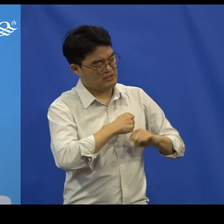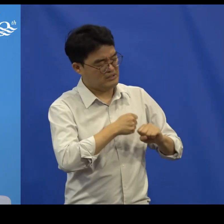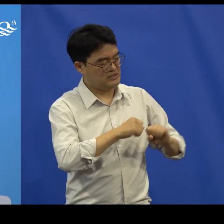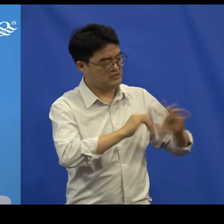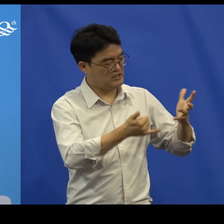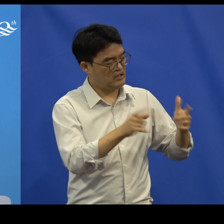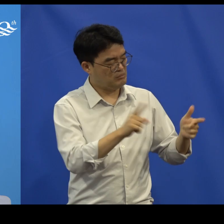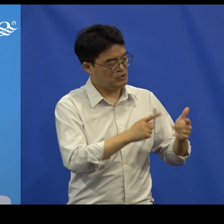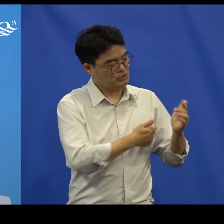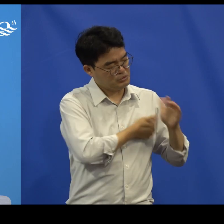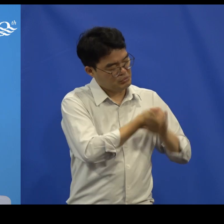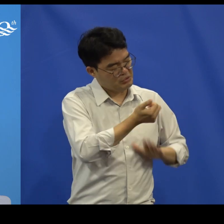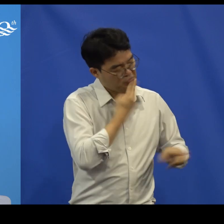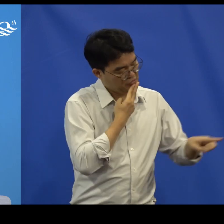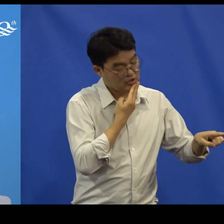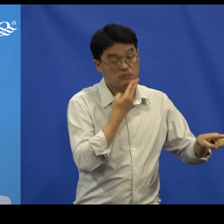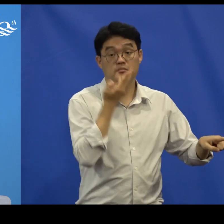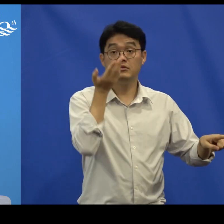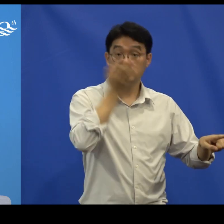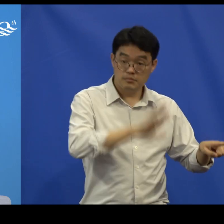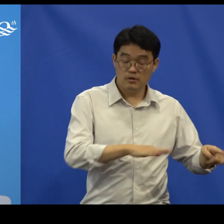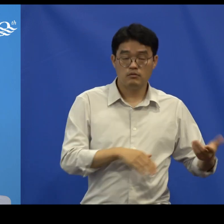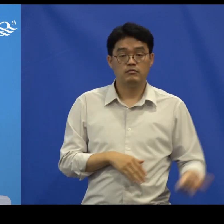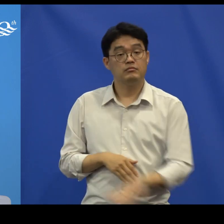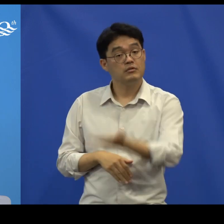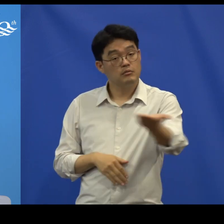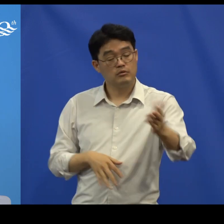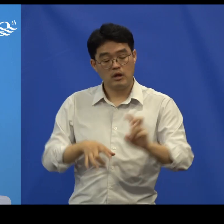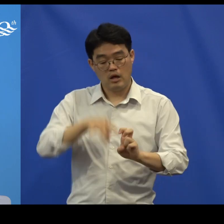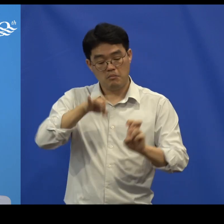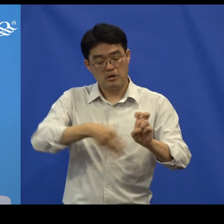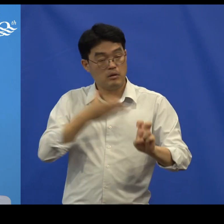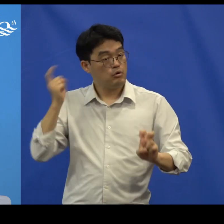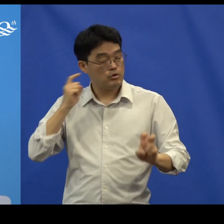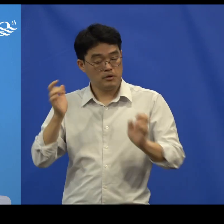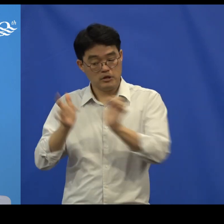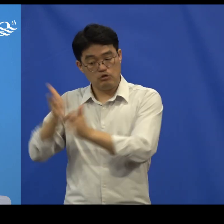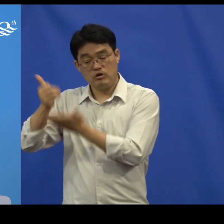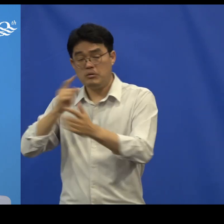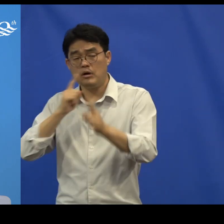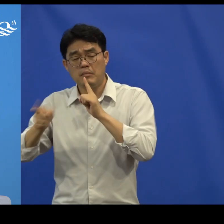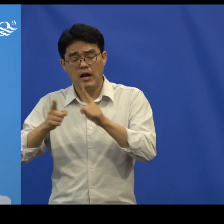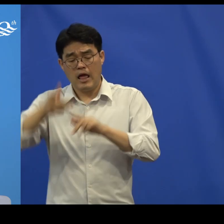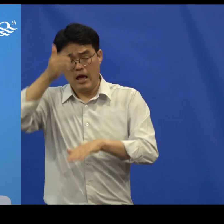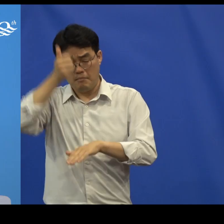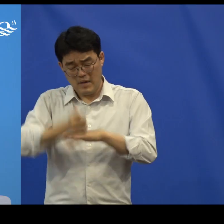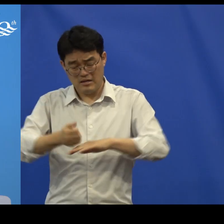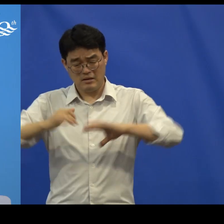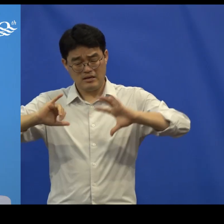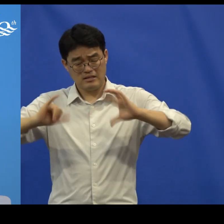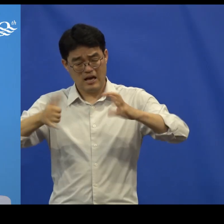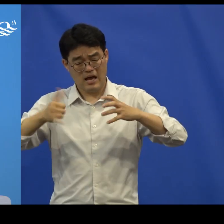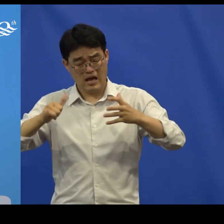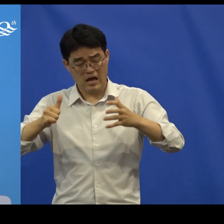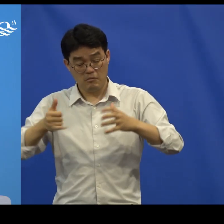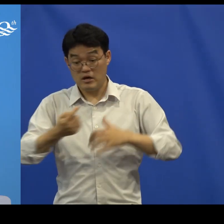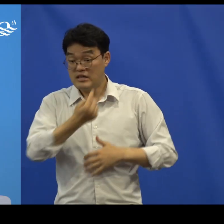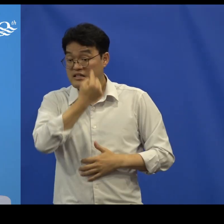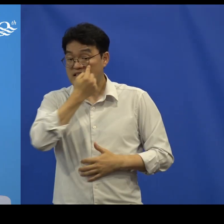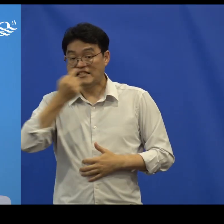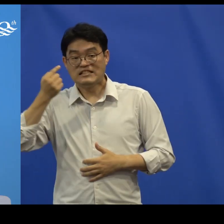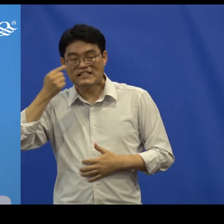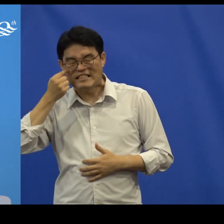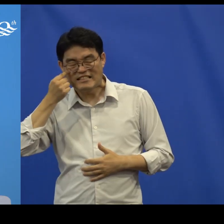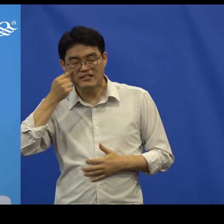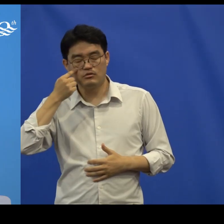마태복음 25장에 말세의 징조, 그 날과 시는 알 수 없지만 징조는 볼 거라고 그러거든요. 징조가 있다는